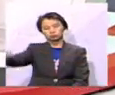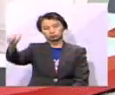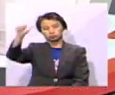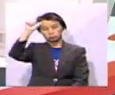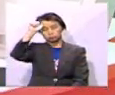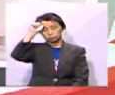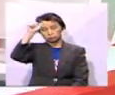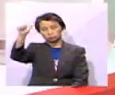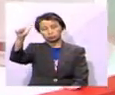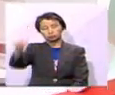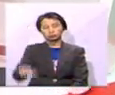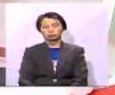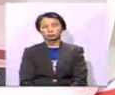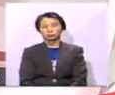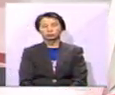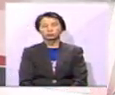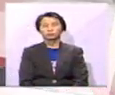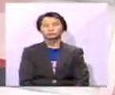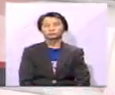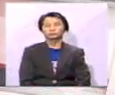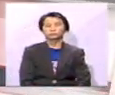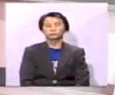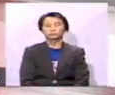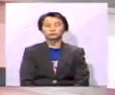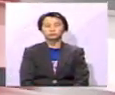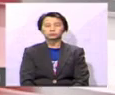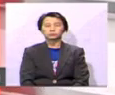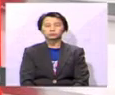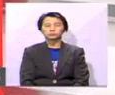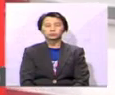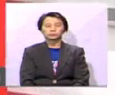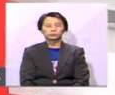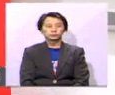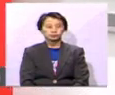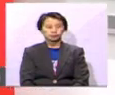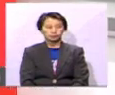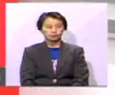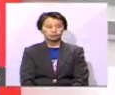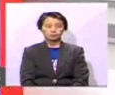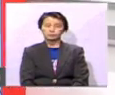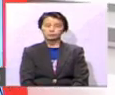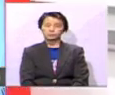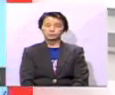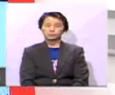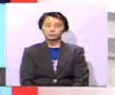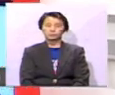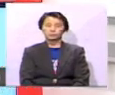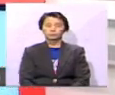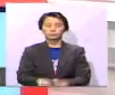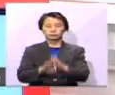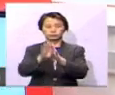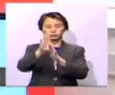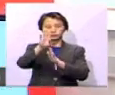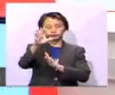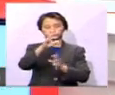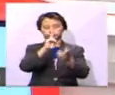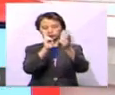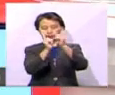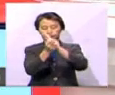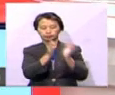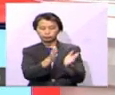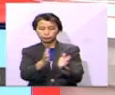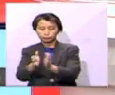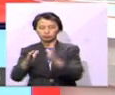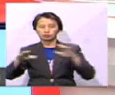Assalamualaikum dan salam satu Malaysia. Anda bersama saya Wan Lukman Mohd Fisol. Dan saya Syuhaida Arifin. Gagasan pembangunan dan perubahan terancang